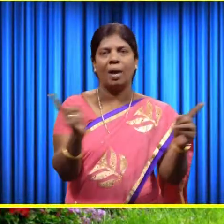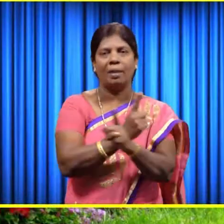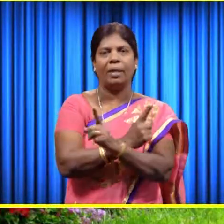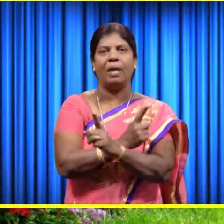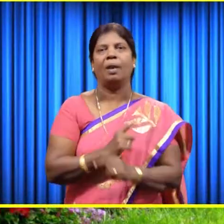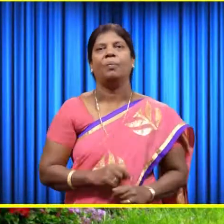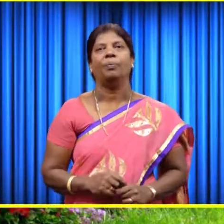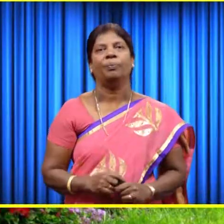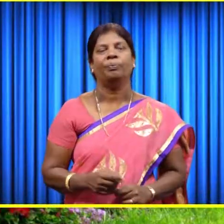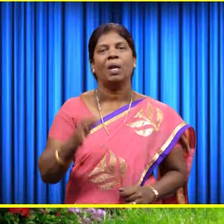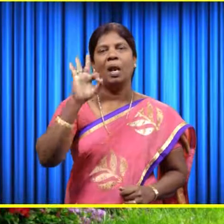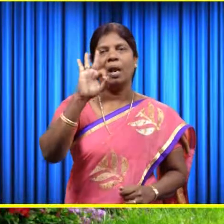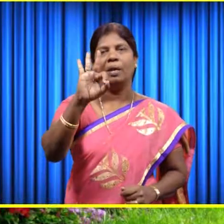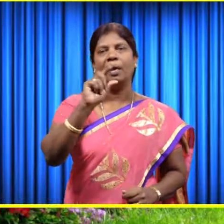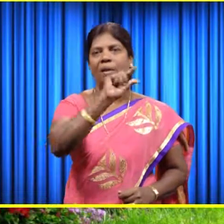4 அதிகாரத்தில்